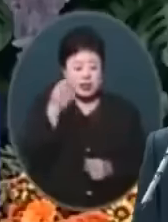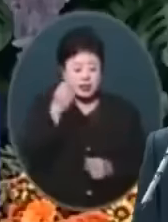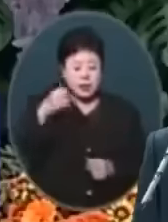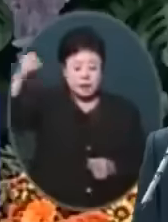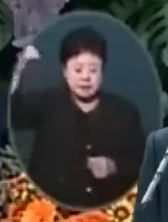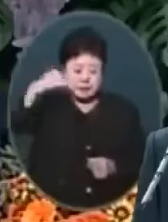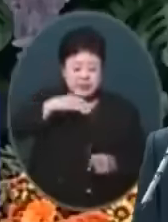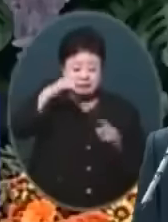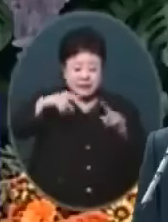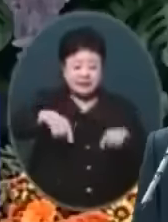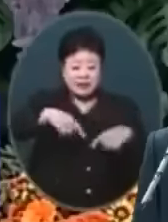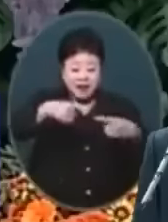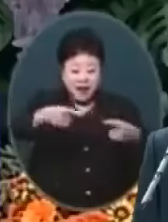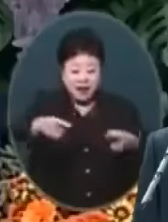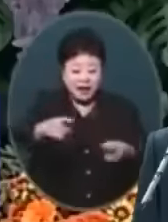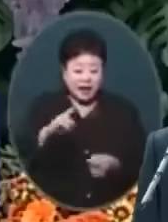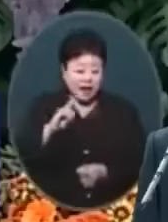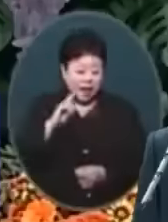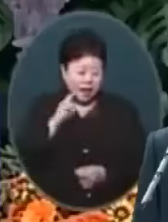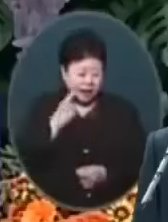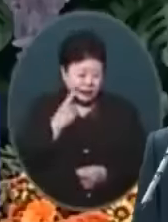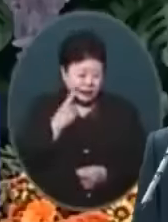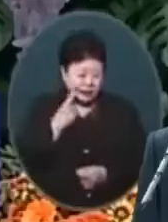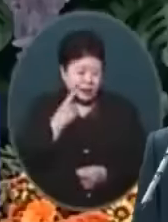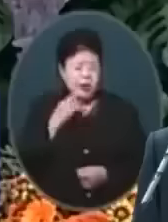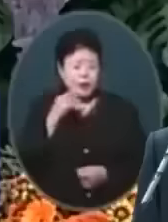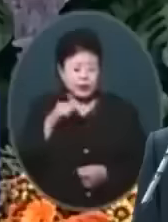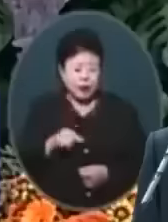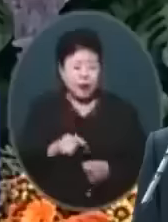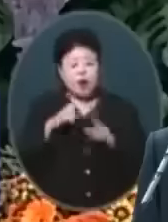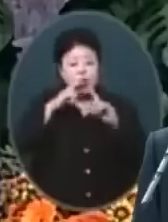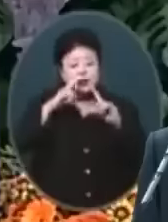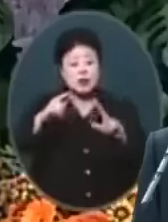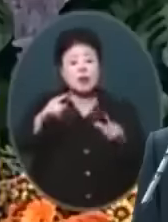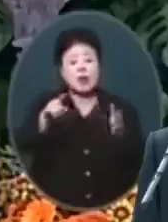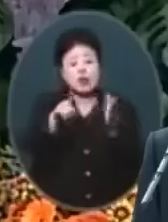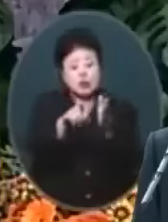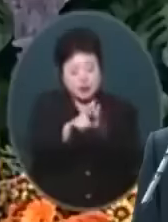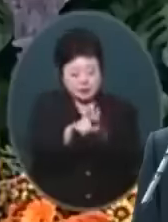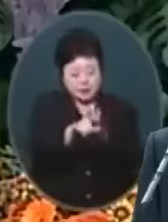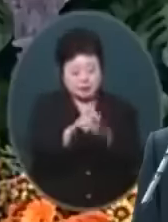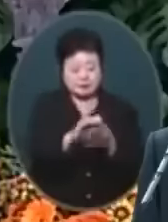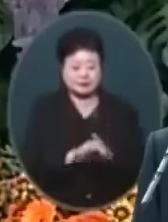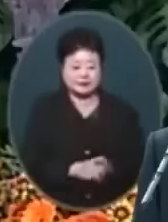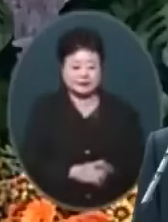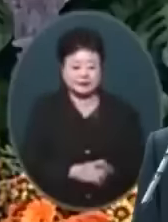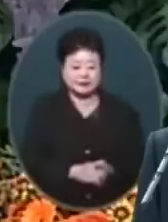빛에 들어가게 하시니의 아름다운 땅을 선포하게 하려 하시며.